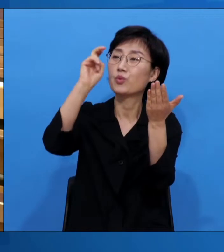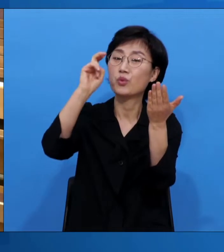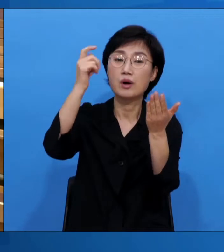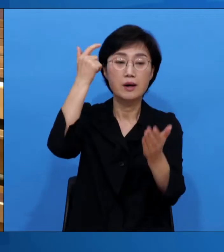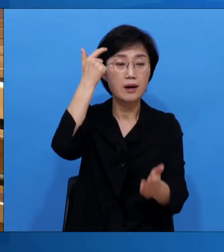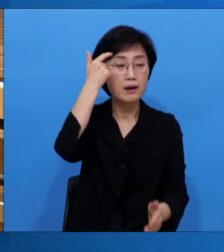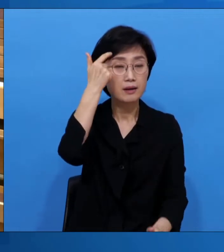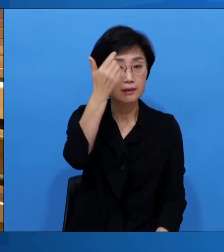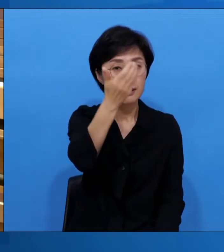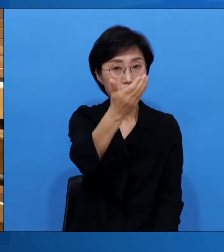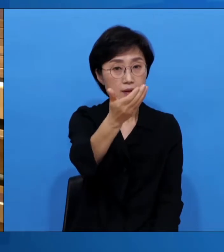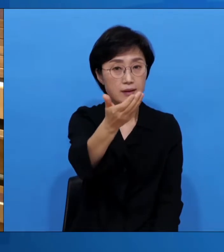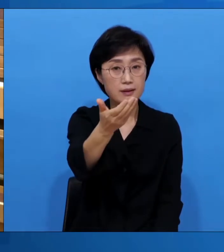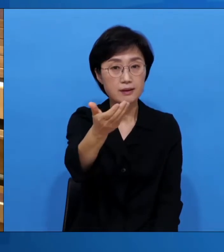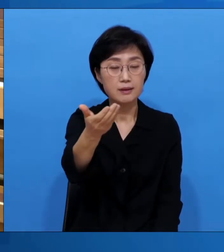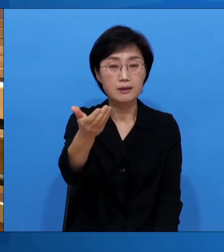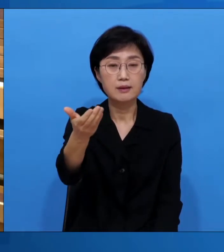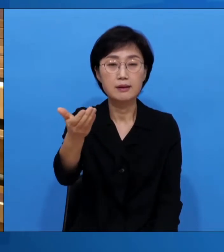노래하나